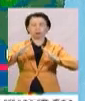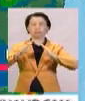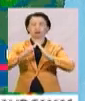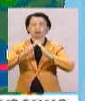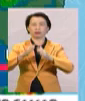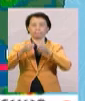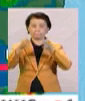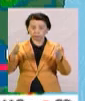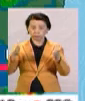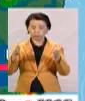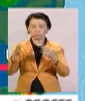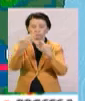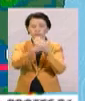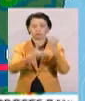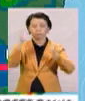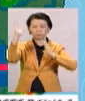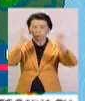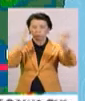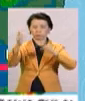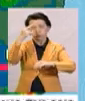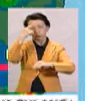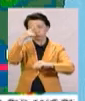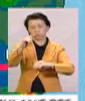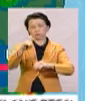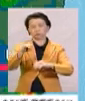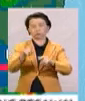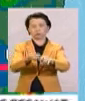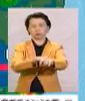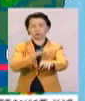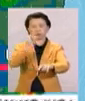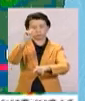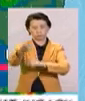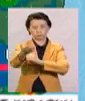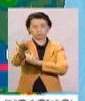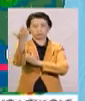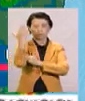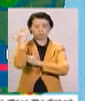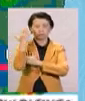bandar-bandar utama di seluruh Malaysia untuk sepanjang pagi esok.